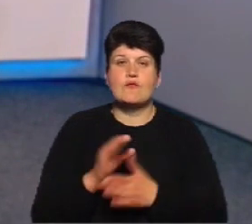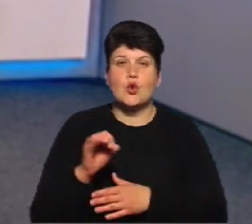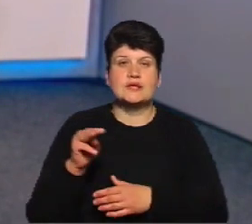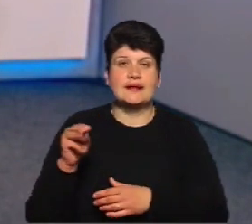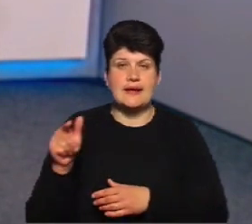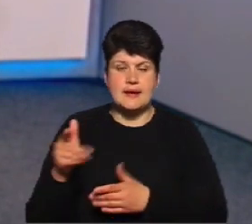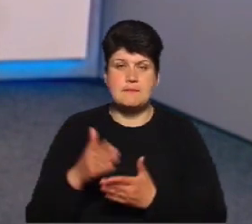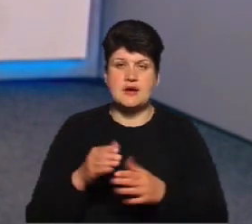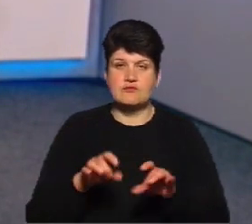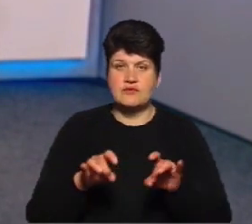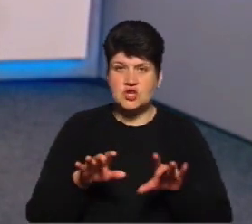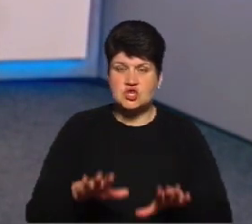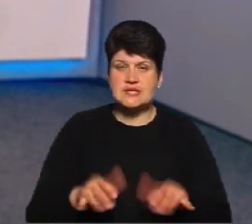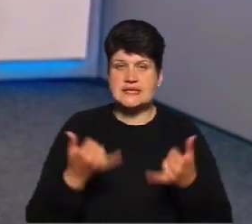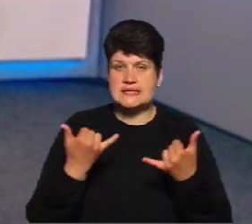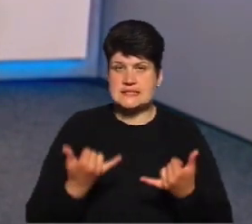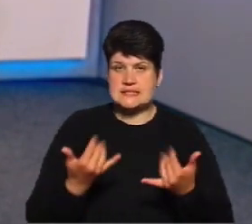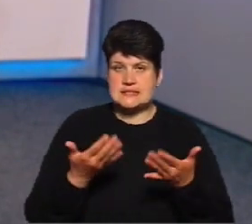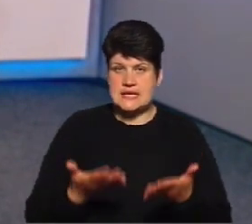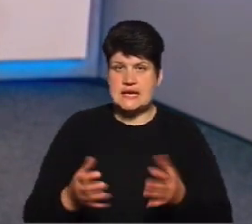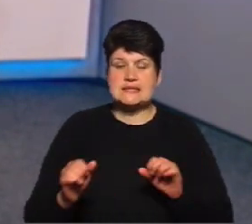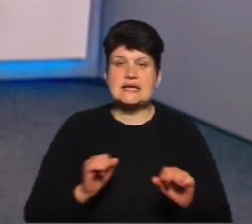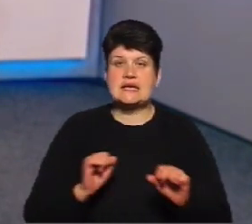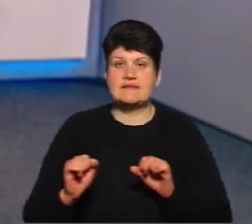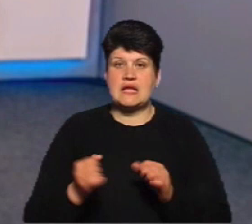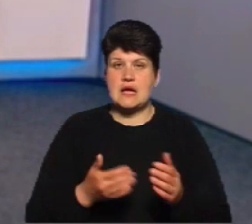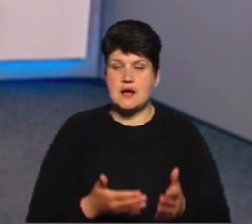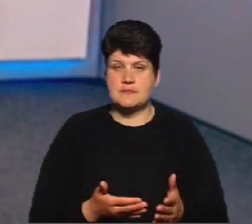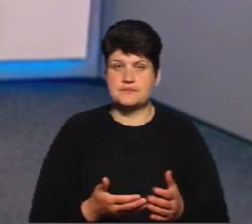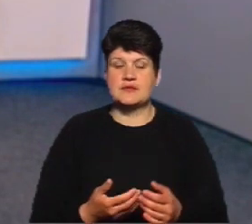вирішуватися, я так розумію, зараз самими керівниками ОТГ. Ви розумієте, якщо би ОТГ